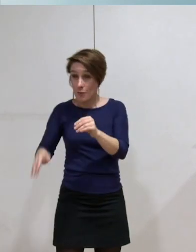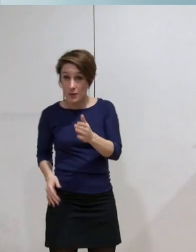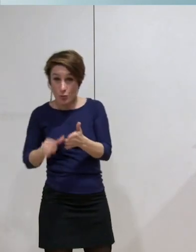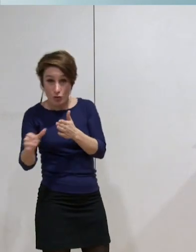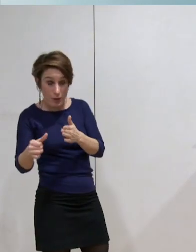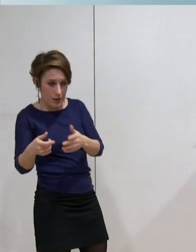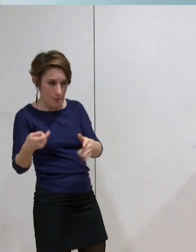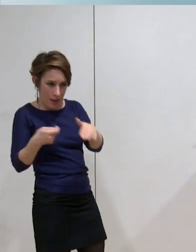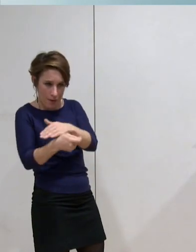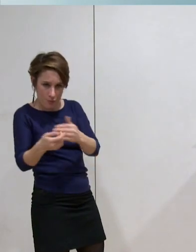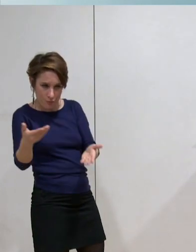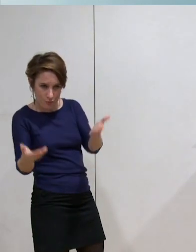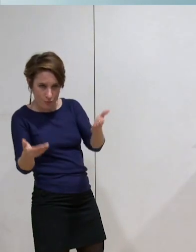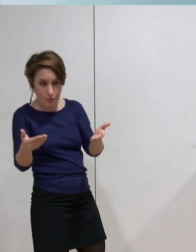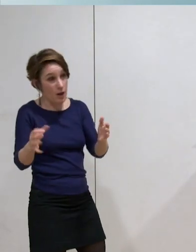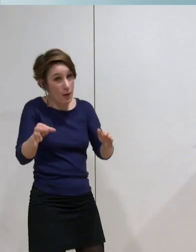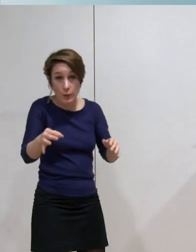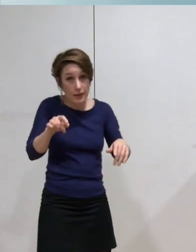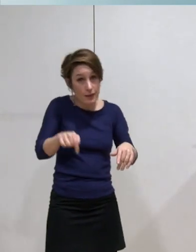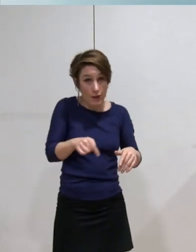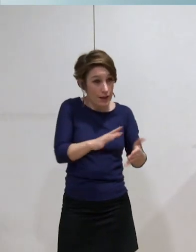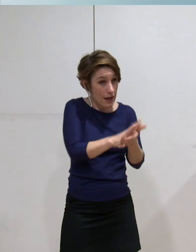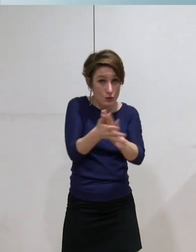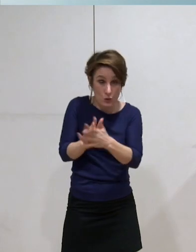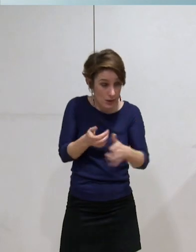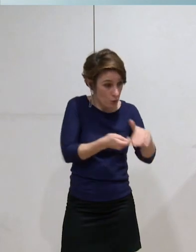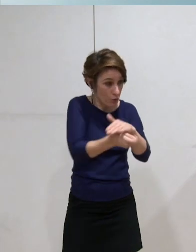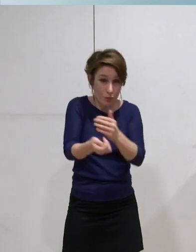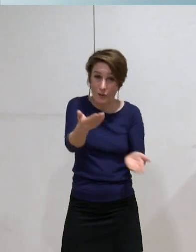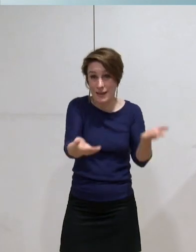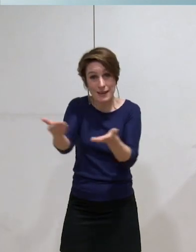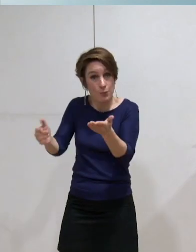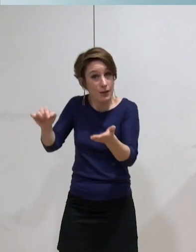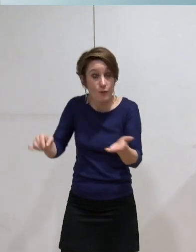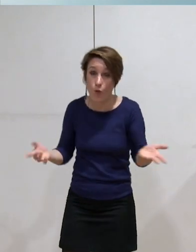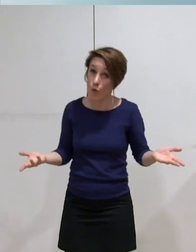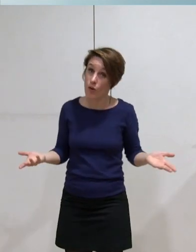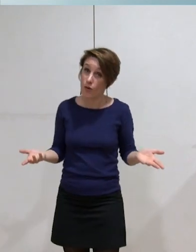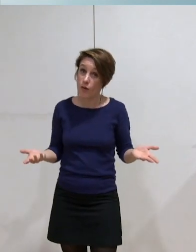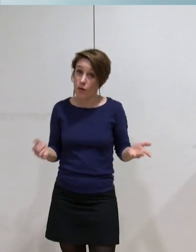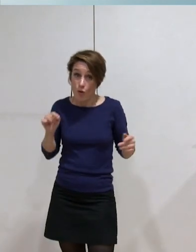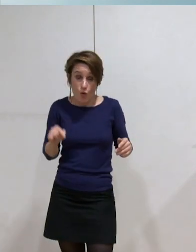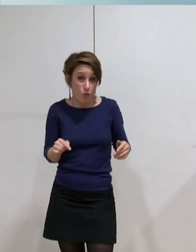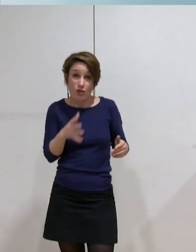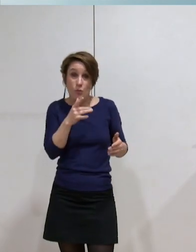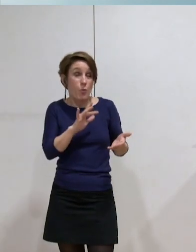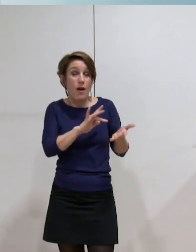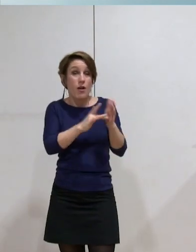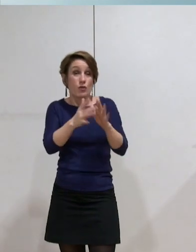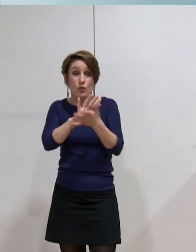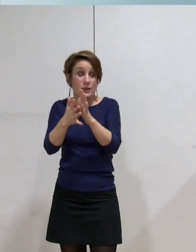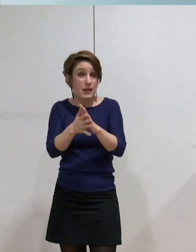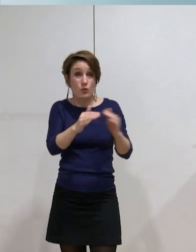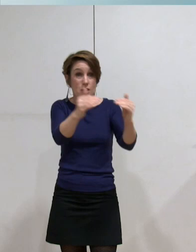rééquilibrer un certain nombre de financement et il fallait rééquilibrer une répartition entre les association sinon